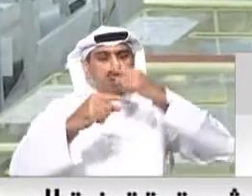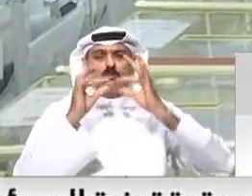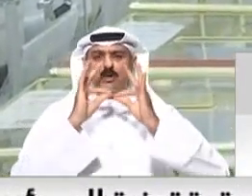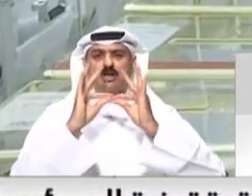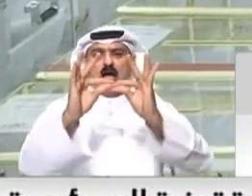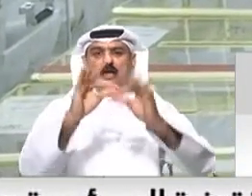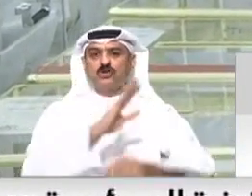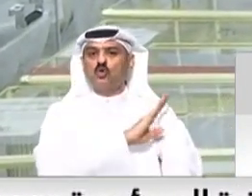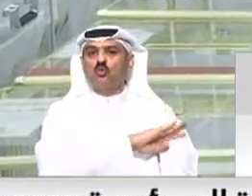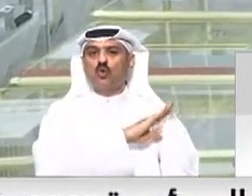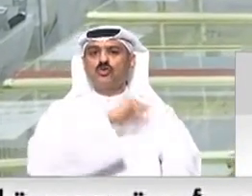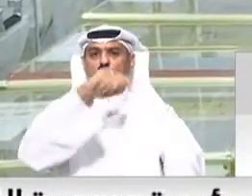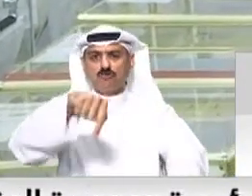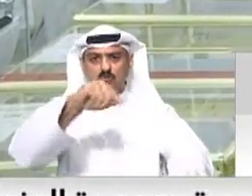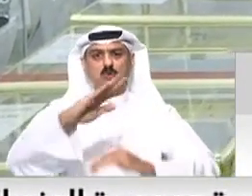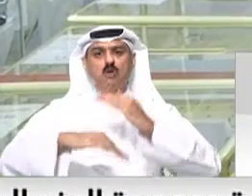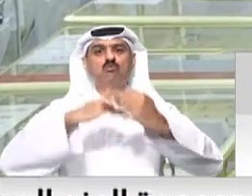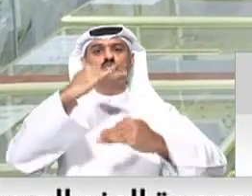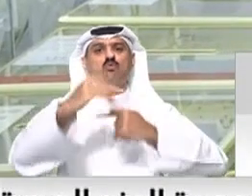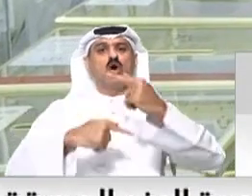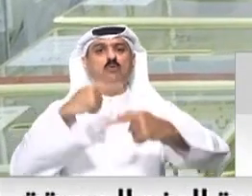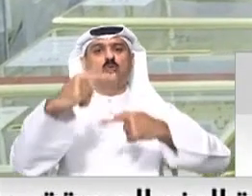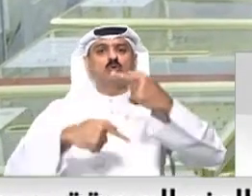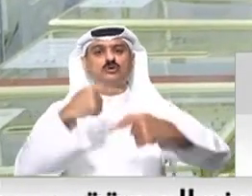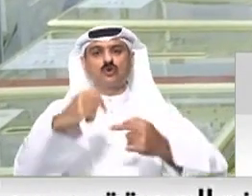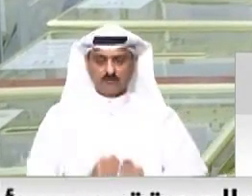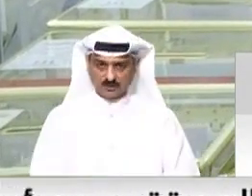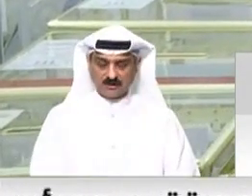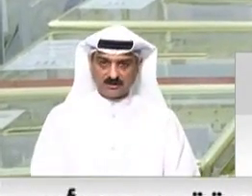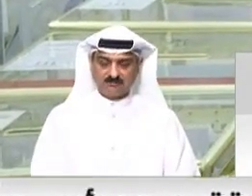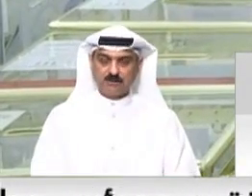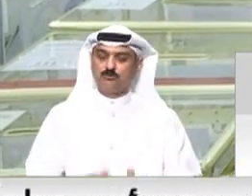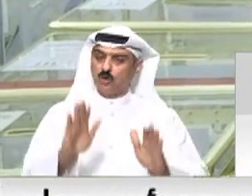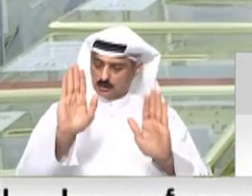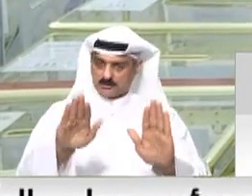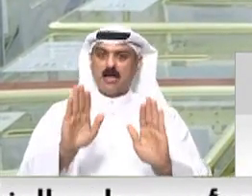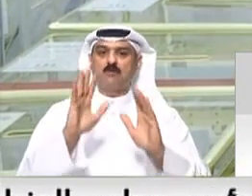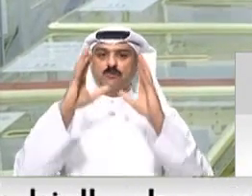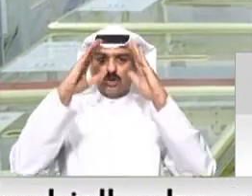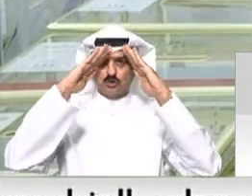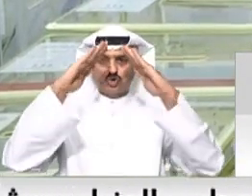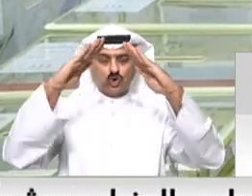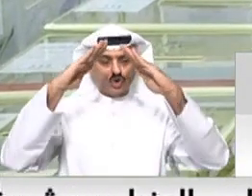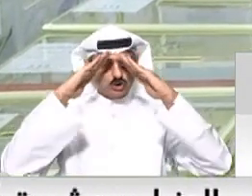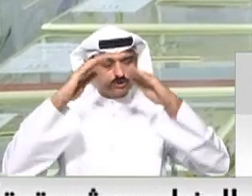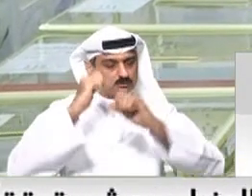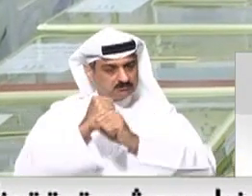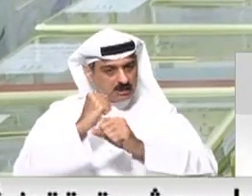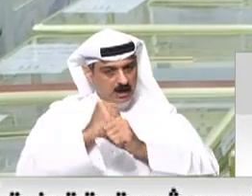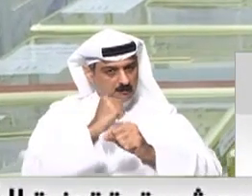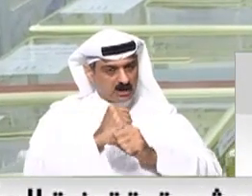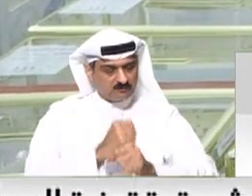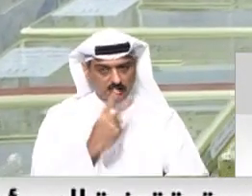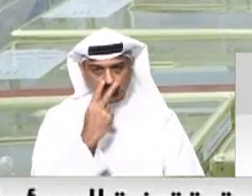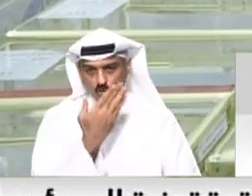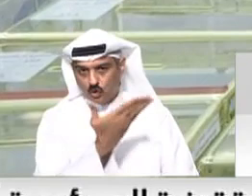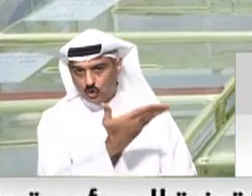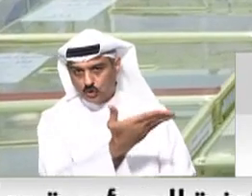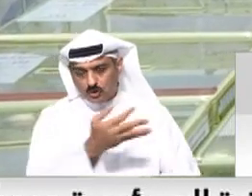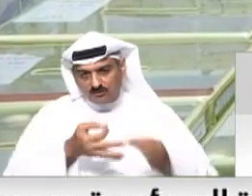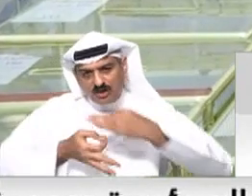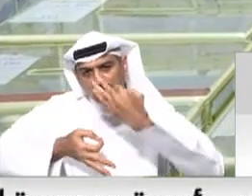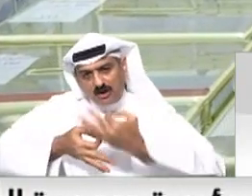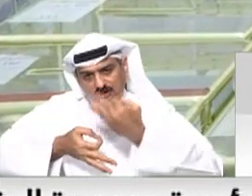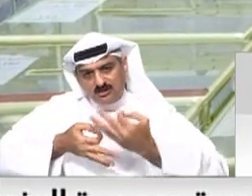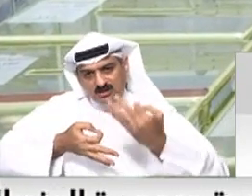إدارة شؤون الانتخابات وجهود يشكرون عليها. ولكن حتى نعطي للمشاهد الكريم صورة أقرب حول تفاصيل